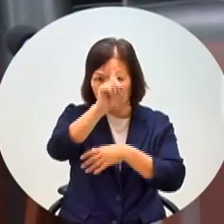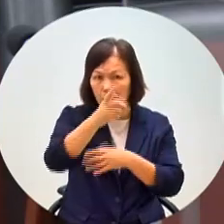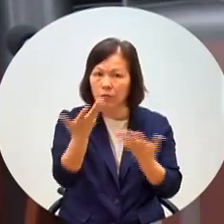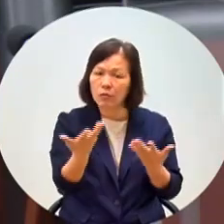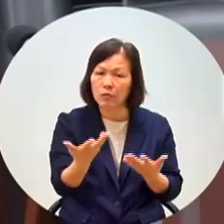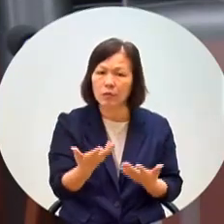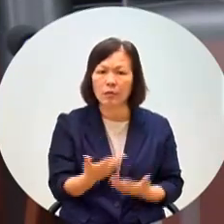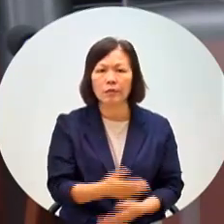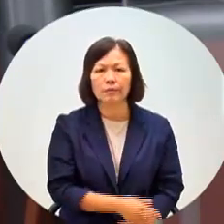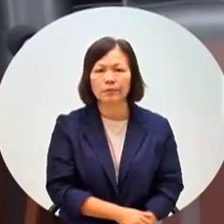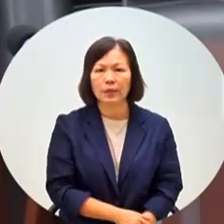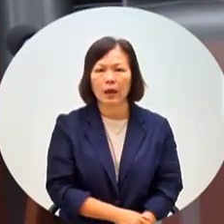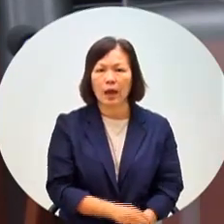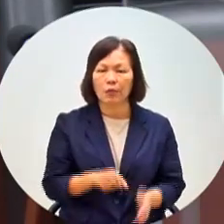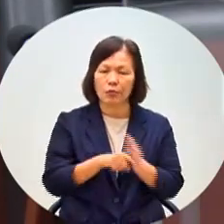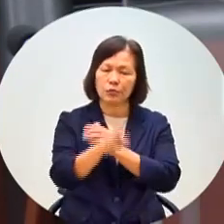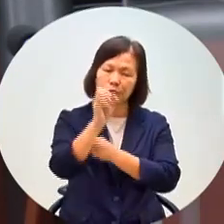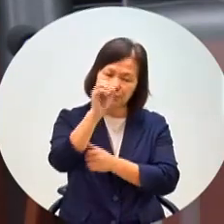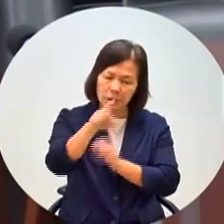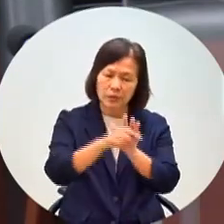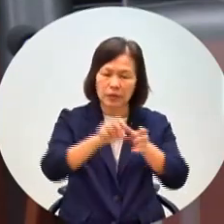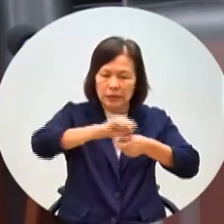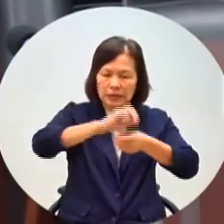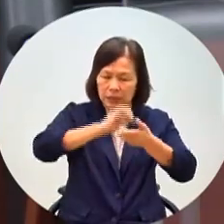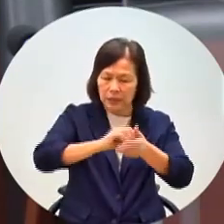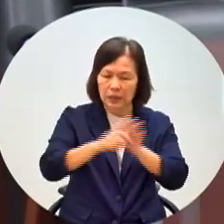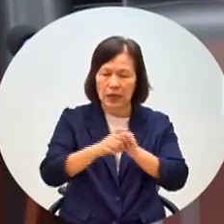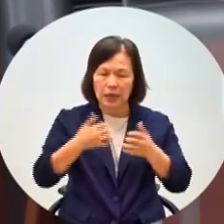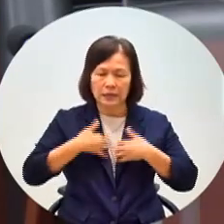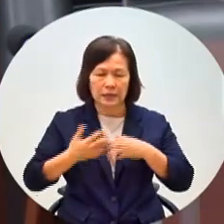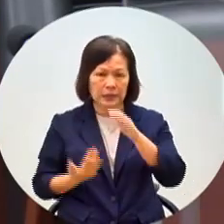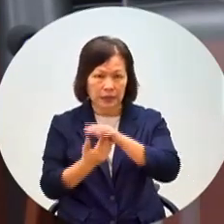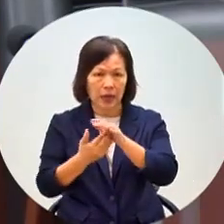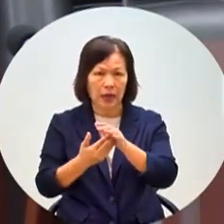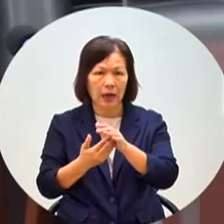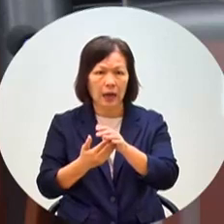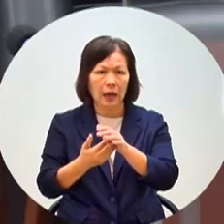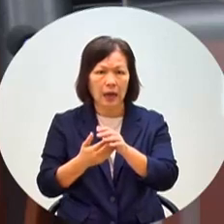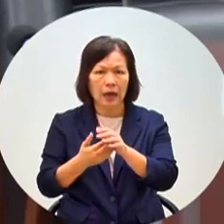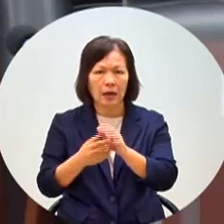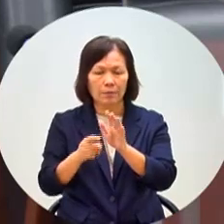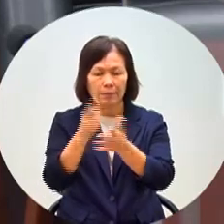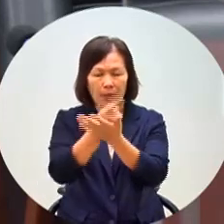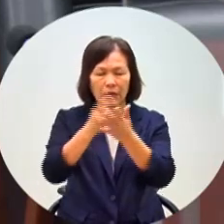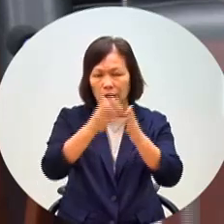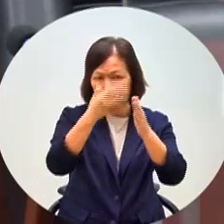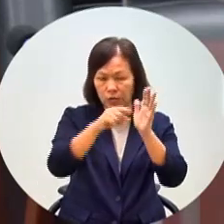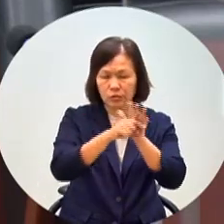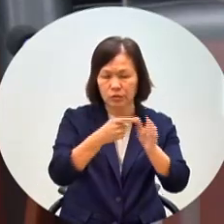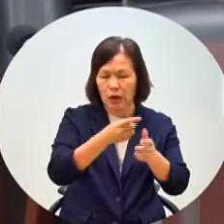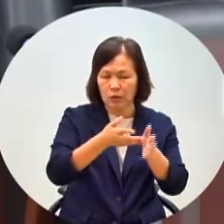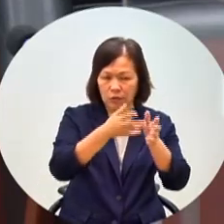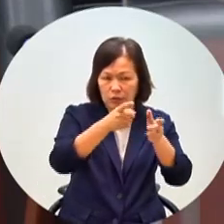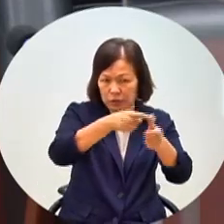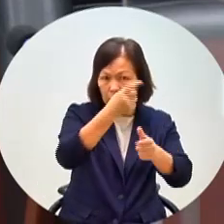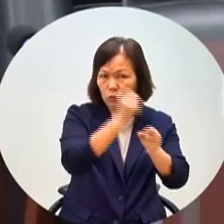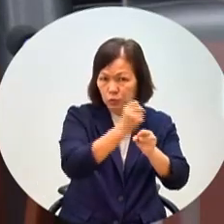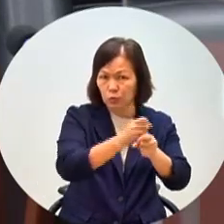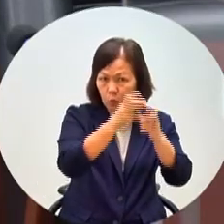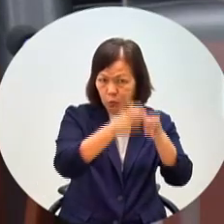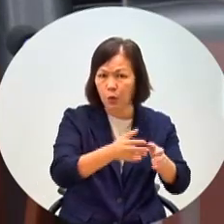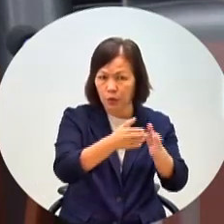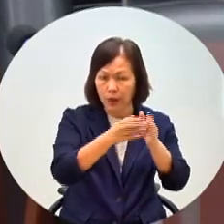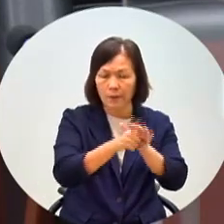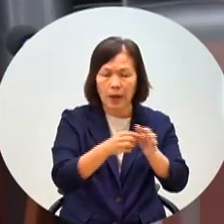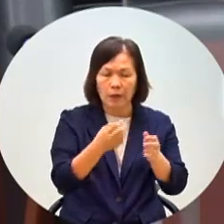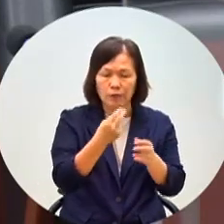尤其是本席一直在强调的茄定新达港发电厂旁边所有的国中小都要优先来装设，尤其是我们的空气清